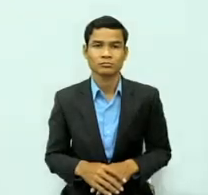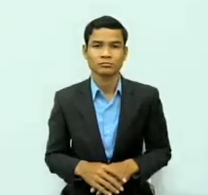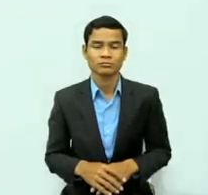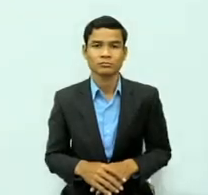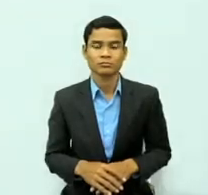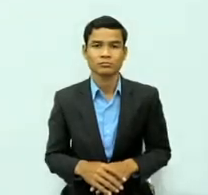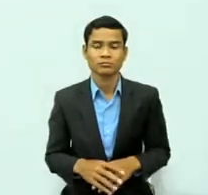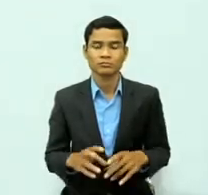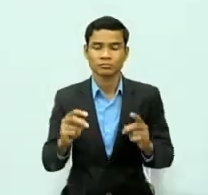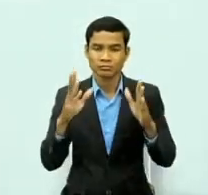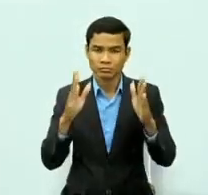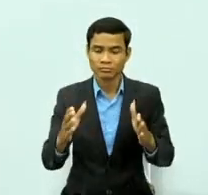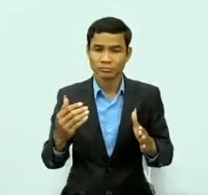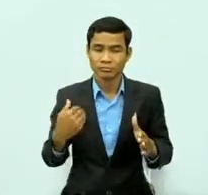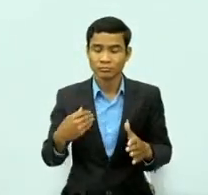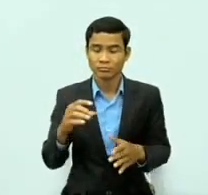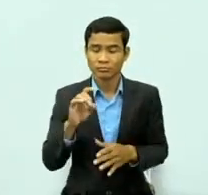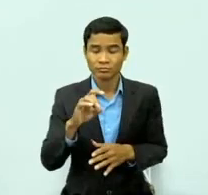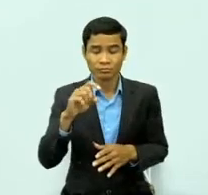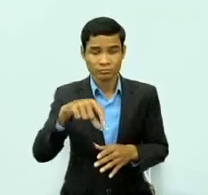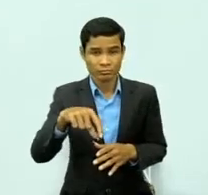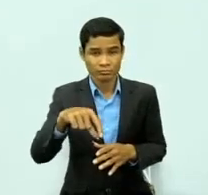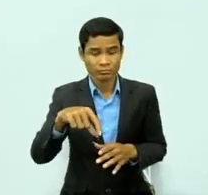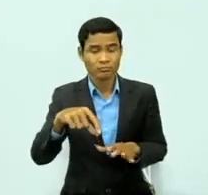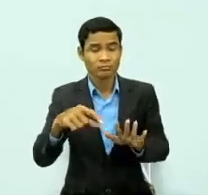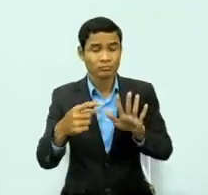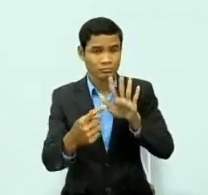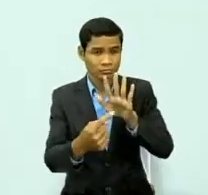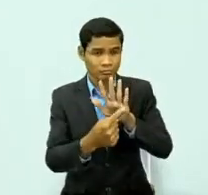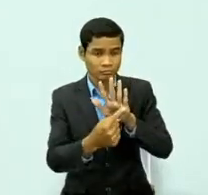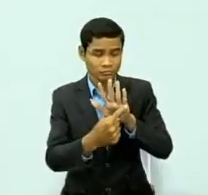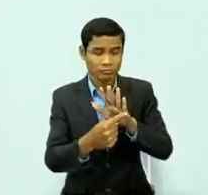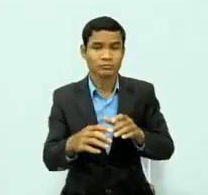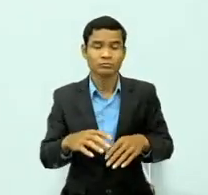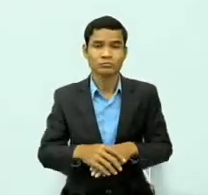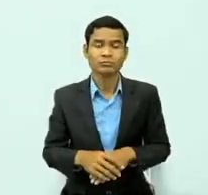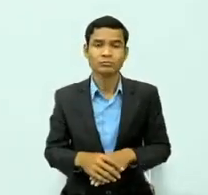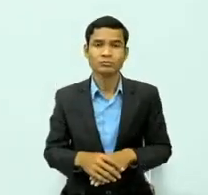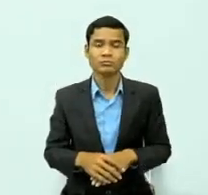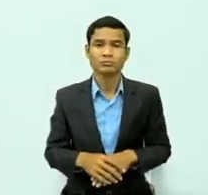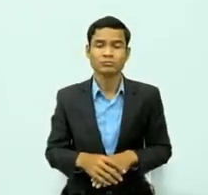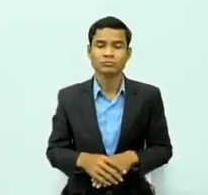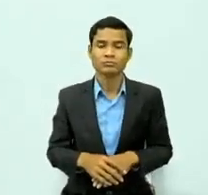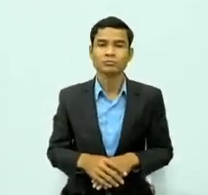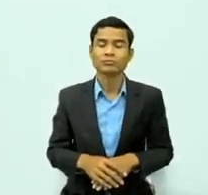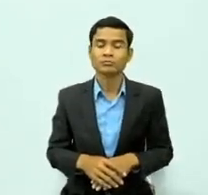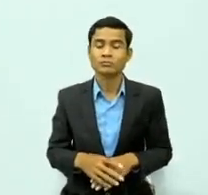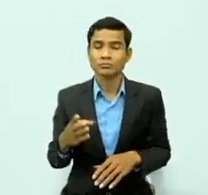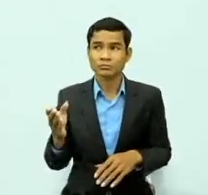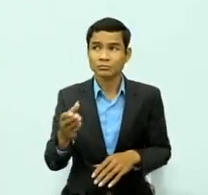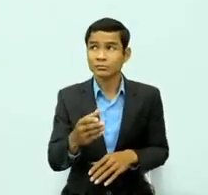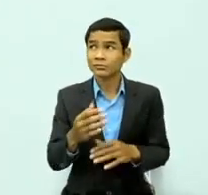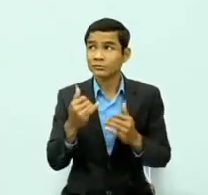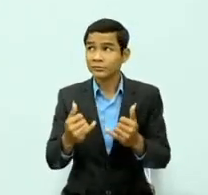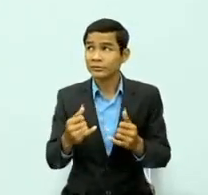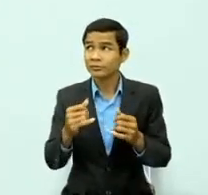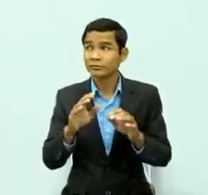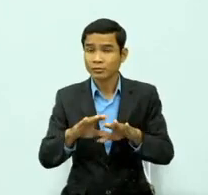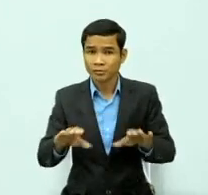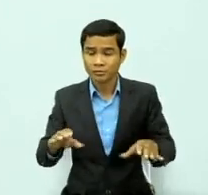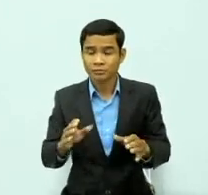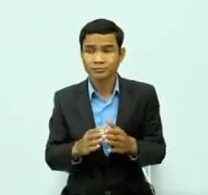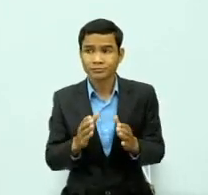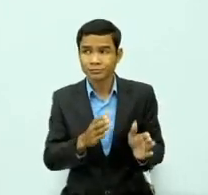ចាអញ្ចឹងគឺគឺមានអក្សរកនិងស្រៈអឺចាឥឡូវកូនកូនត្រៀម